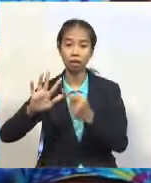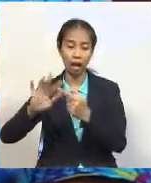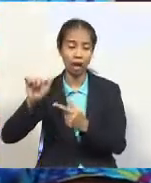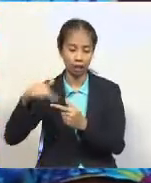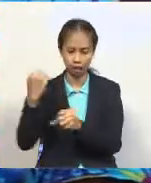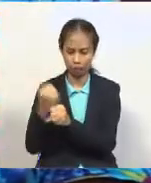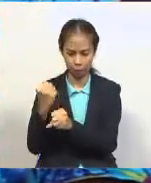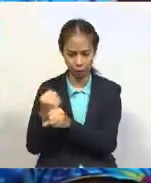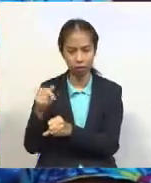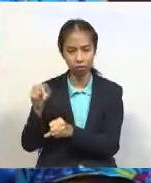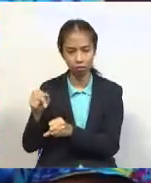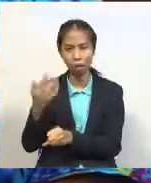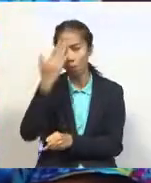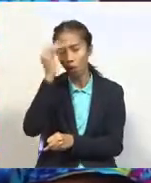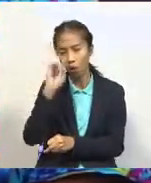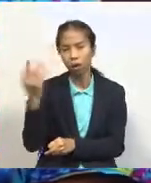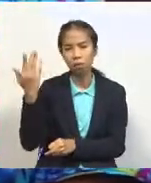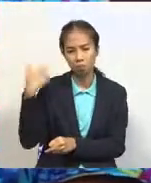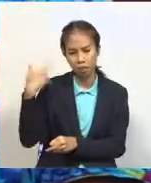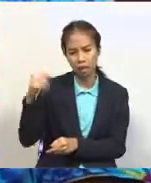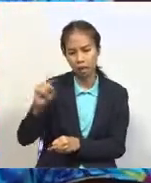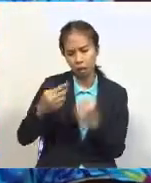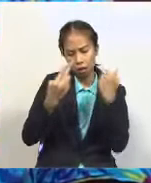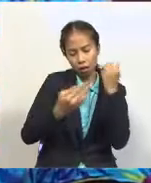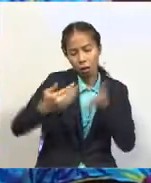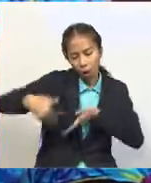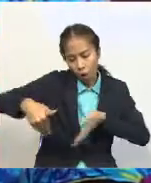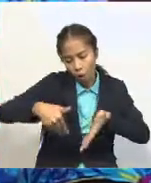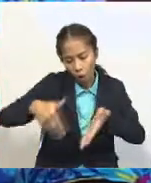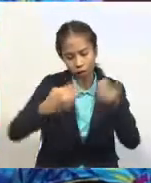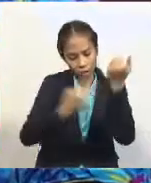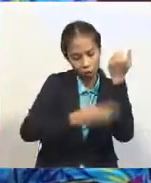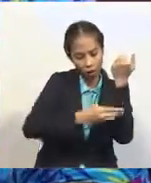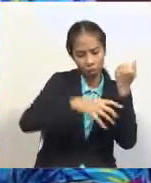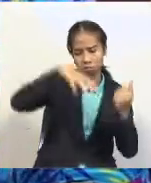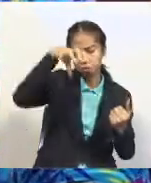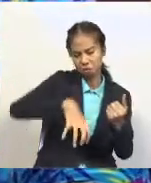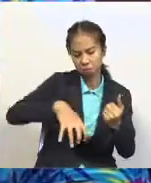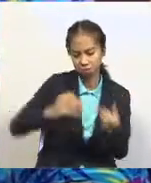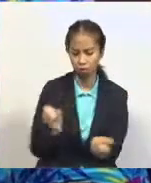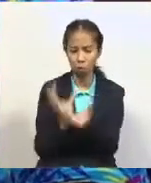าธารณะบางรักที่ถูกโรงแรมเนี่ยมาสร้างทับจนทำให้เกิดปัญหาน้ำท่วมค่ะ